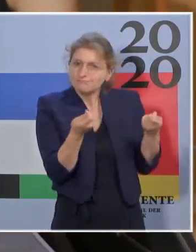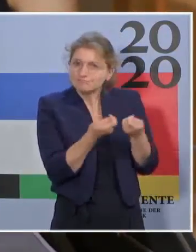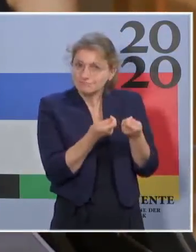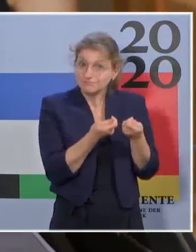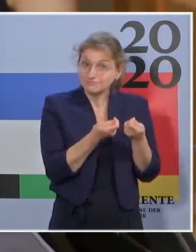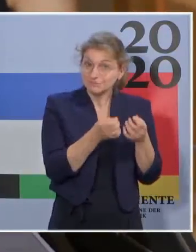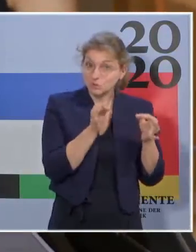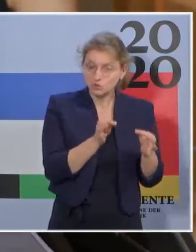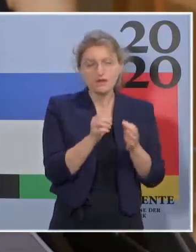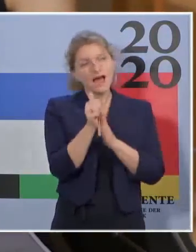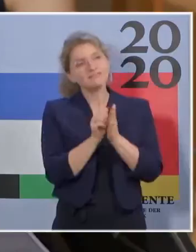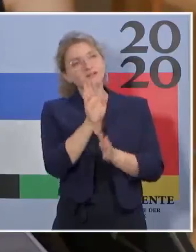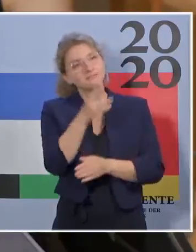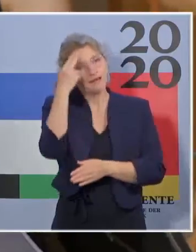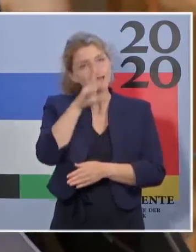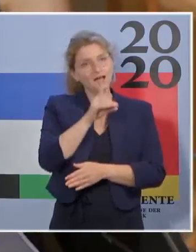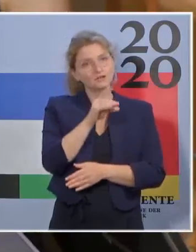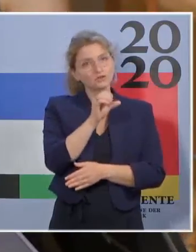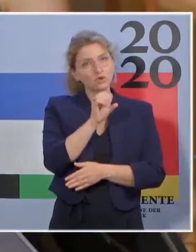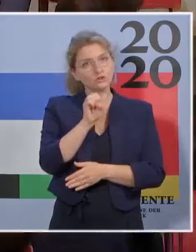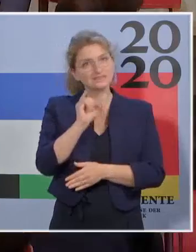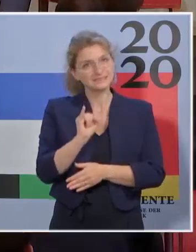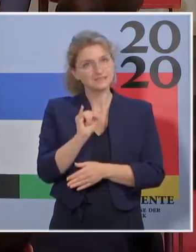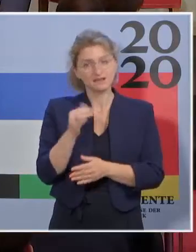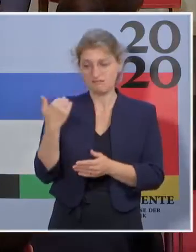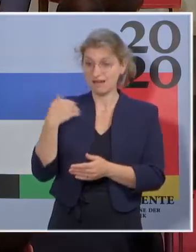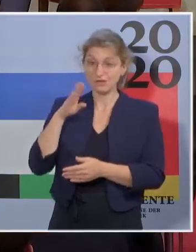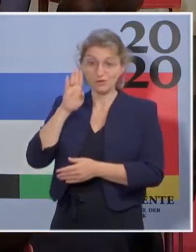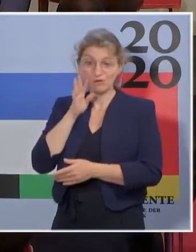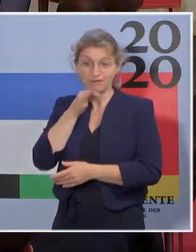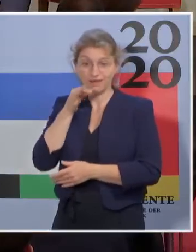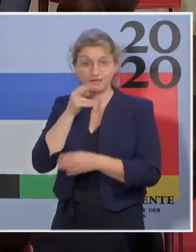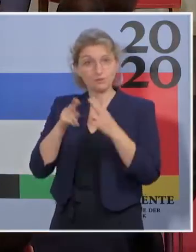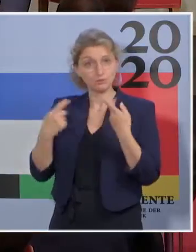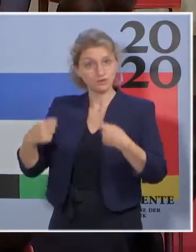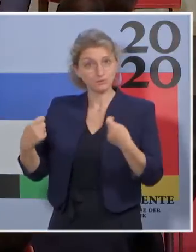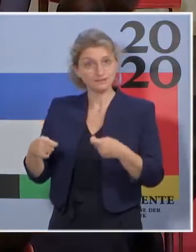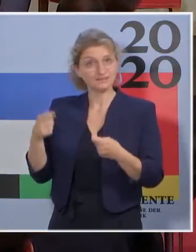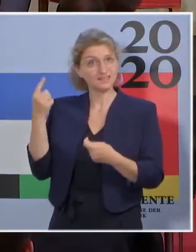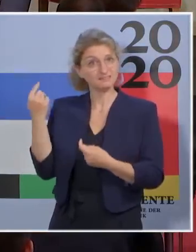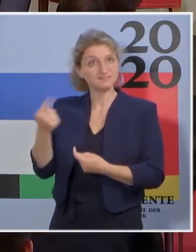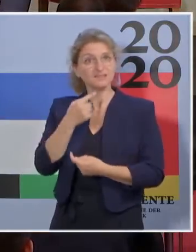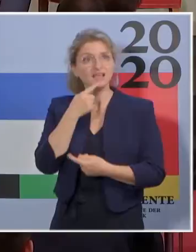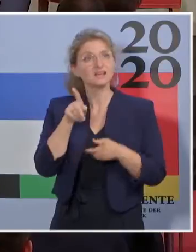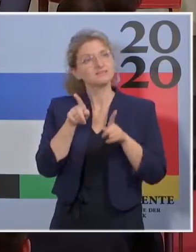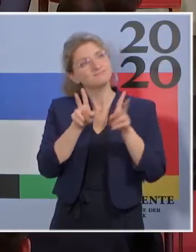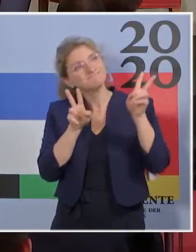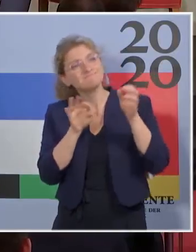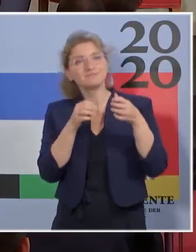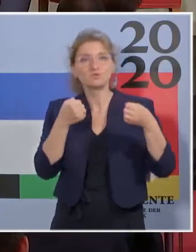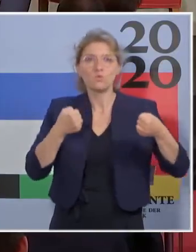Ihnen, Herr Dossi. Wir haben gerade den Herrn Bundespräsidenten wieder gehört, der mit dieser, und ich zitiere jetzt frei, über diese Kollision